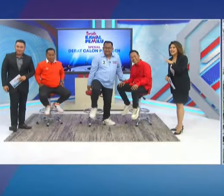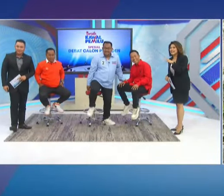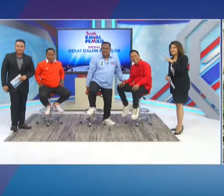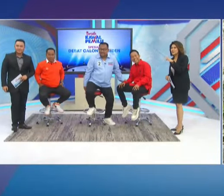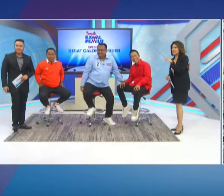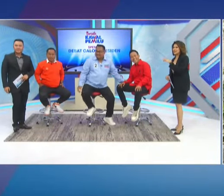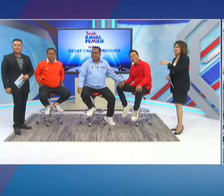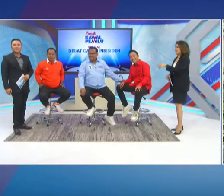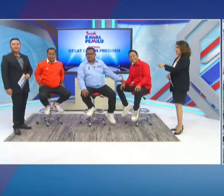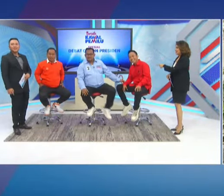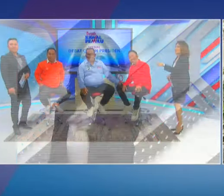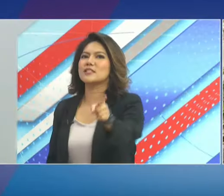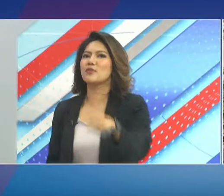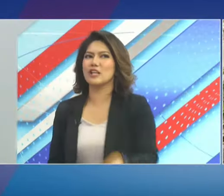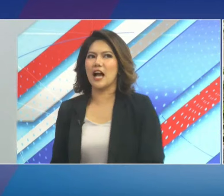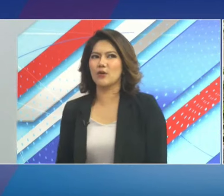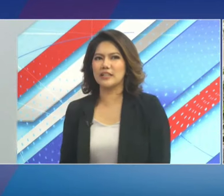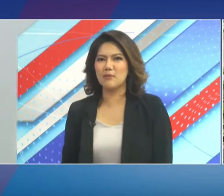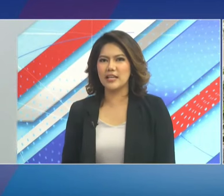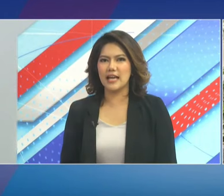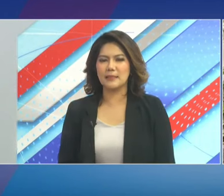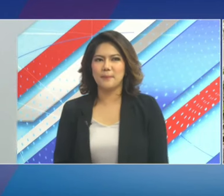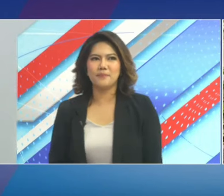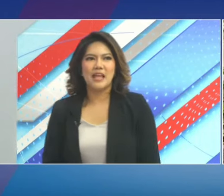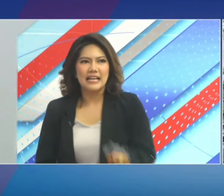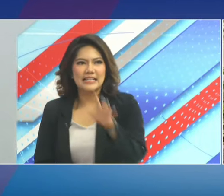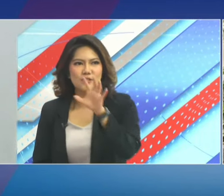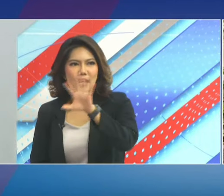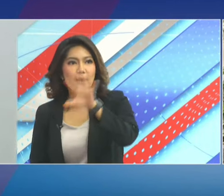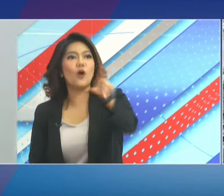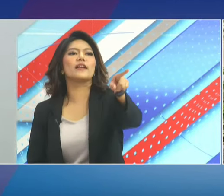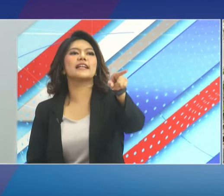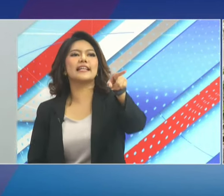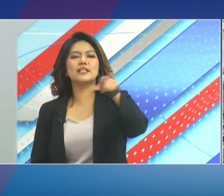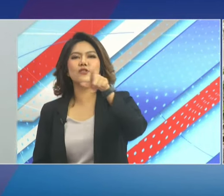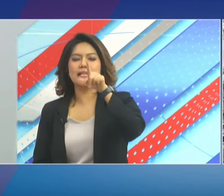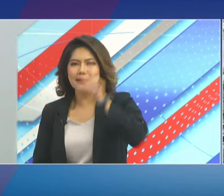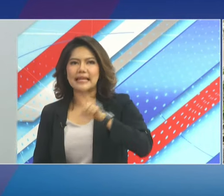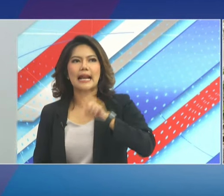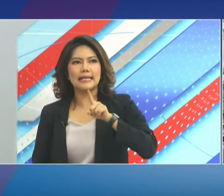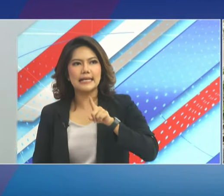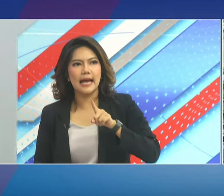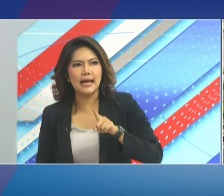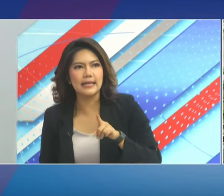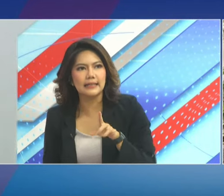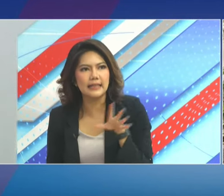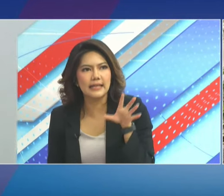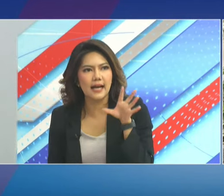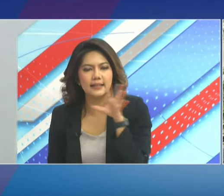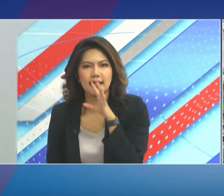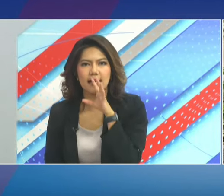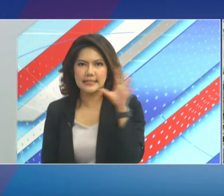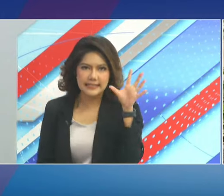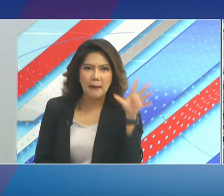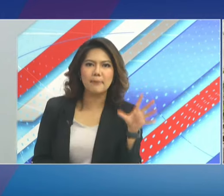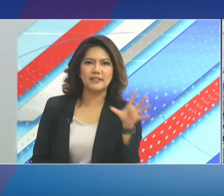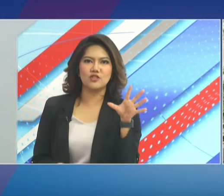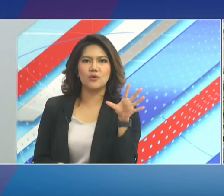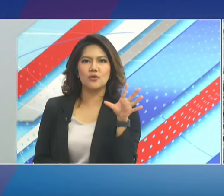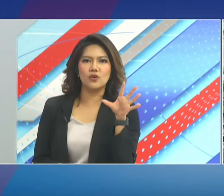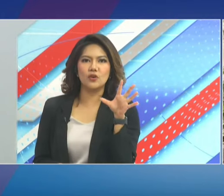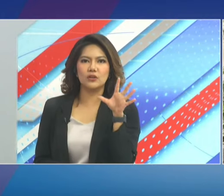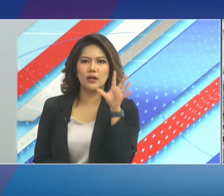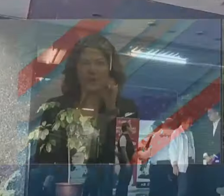Menteng Jakarta Pusat nih sudah mulai semakin ramai ini kayaknya ya media di sana kemudian jug sebentar lagi ya Ini antara e